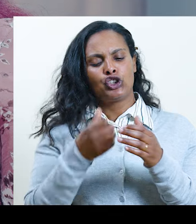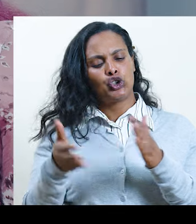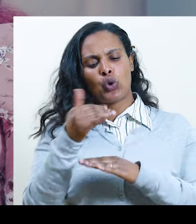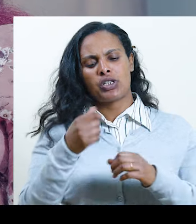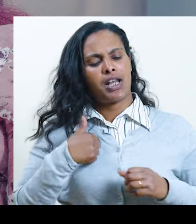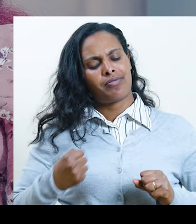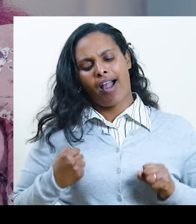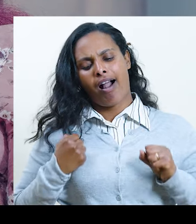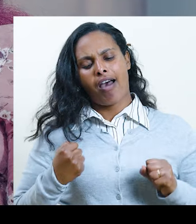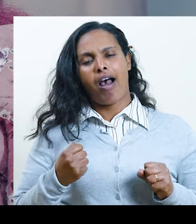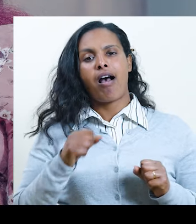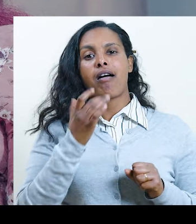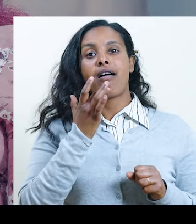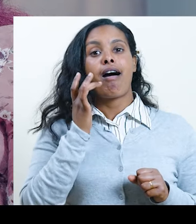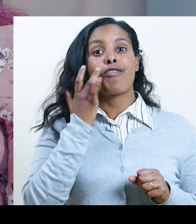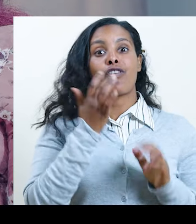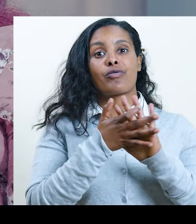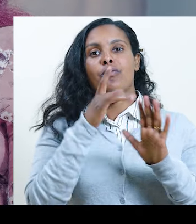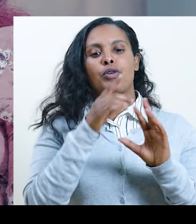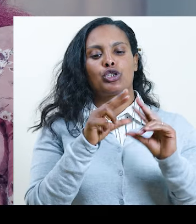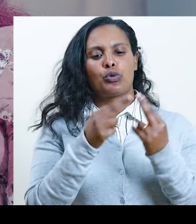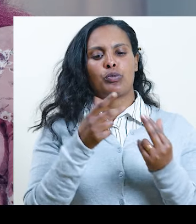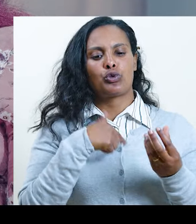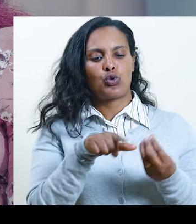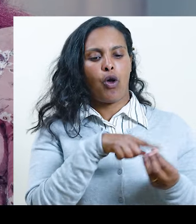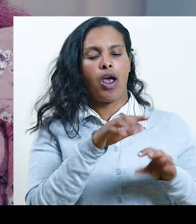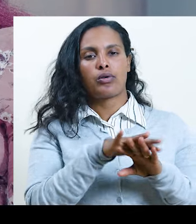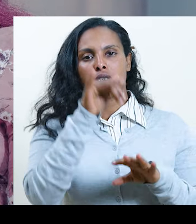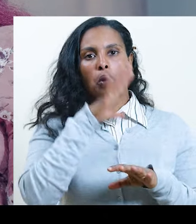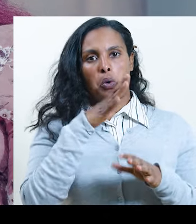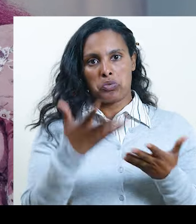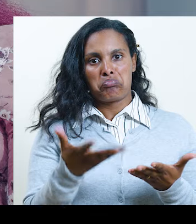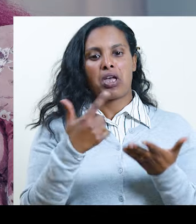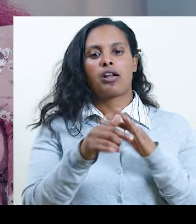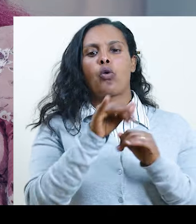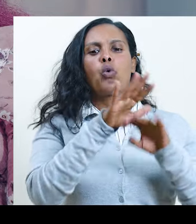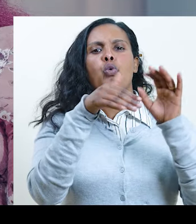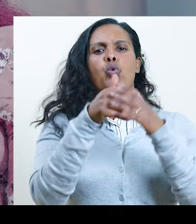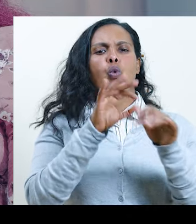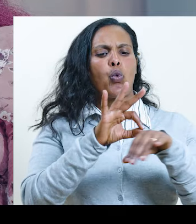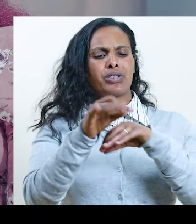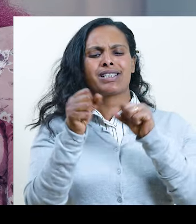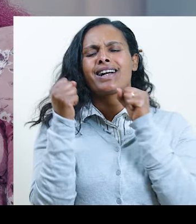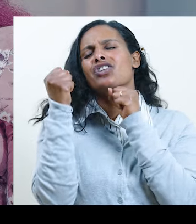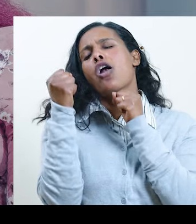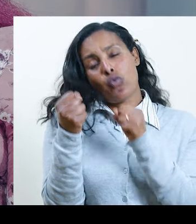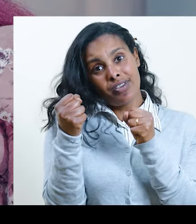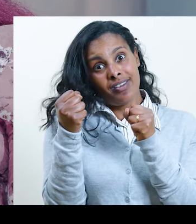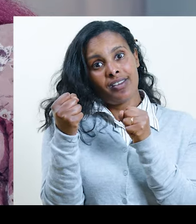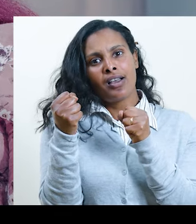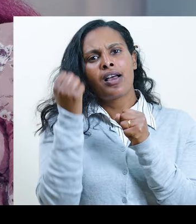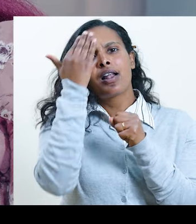ችግሮቼ አጠንክረውኛል በቃ እና ቤተሰቦቼ፣ በዙሪያ ያሉ ሰዎች ያንን ሁሉ ቁስል